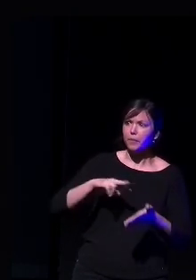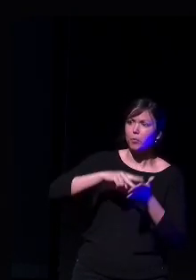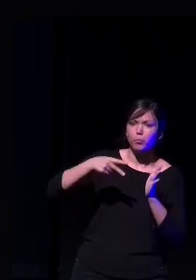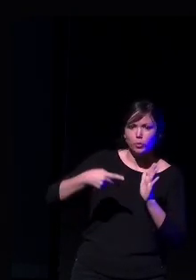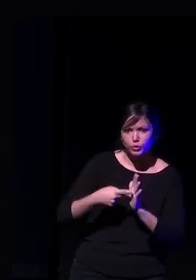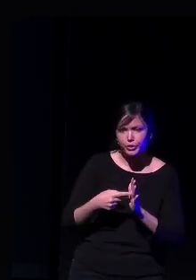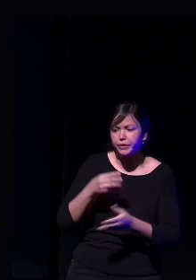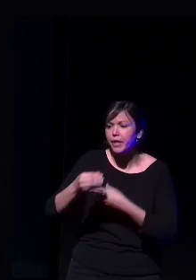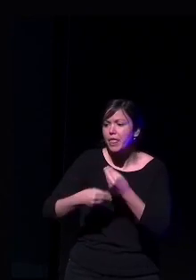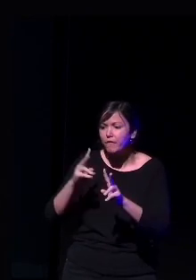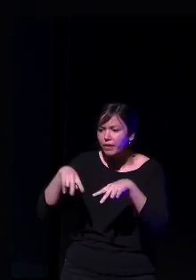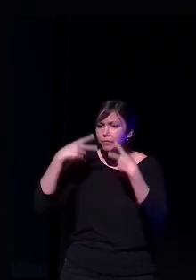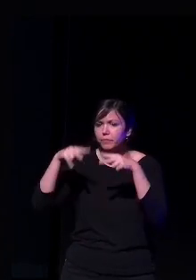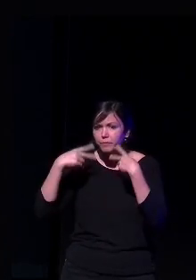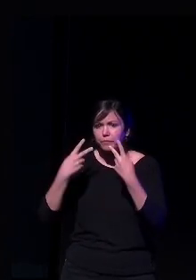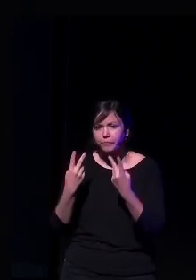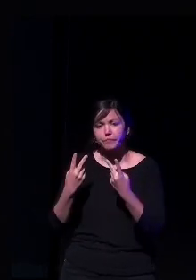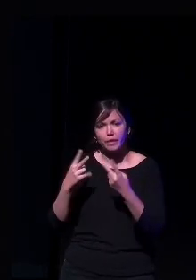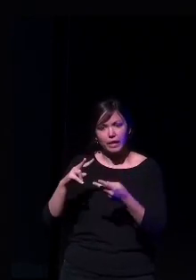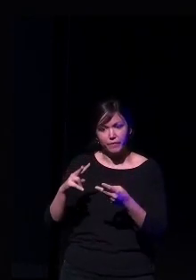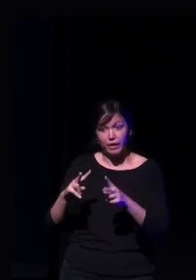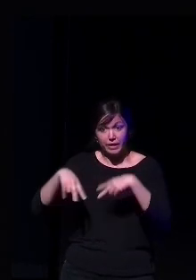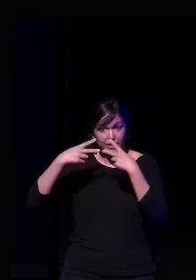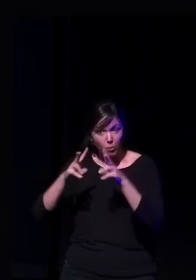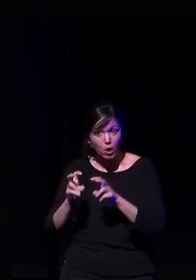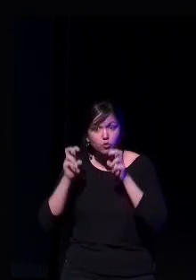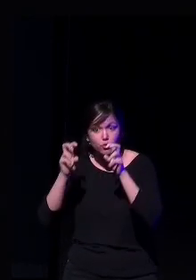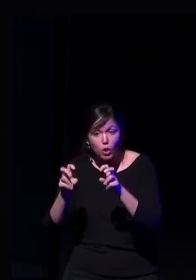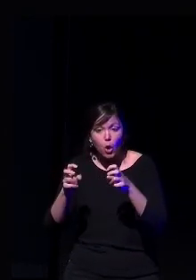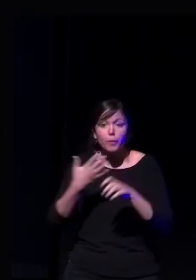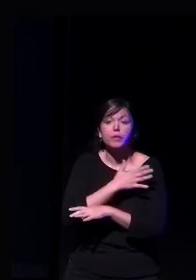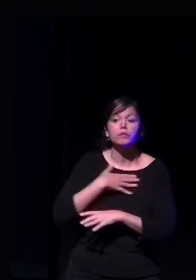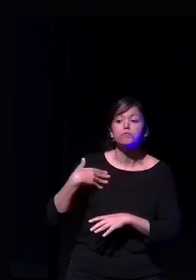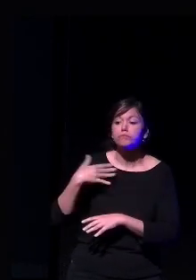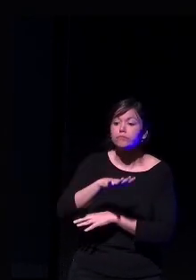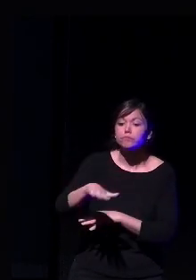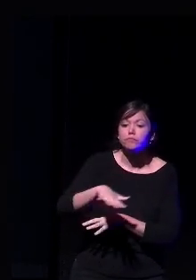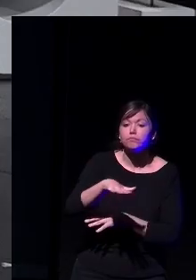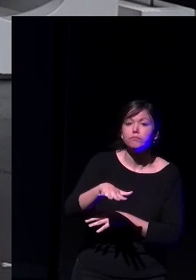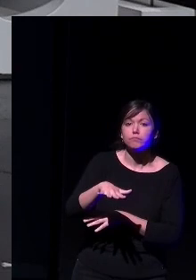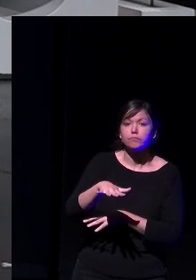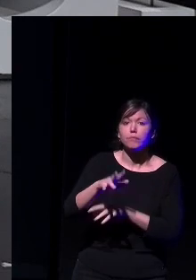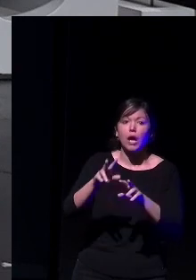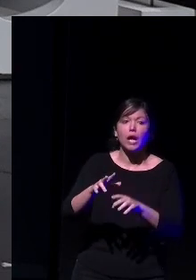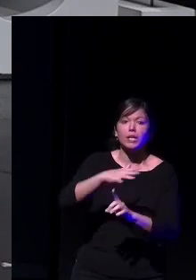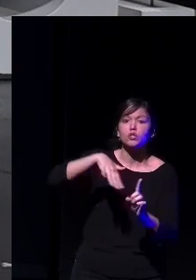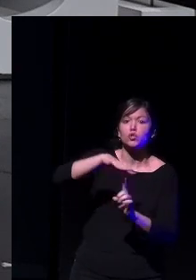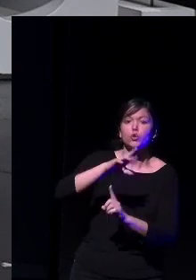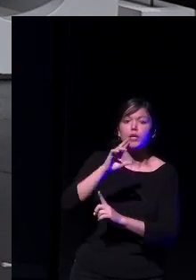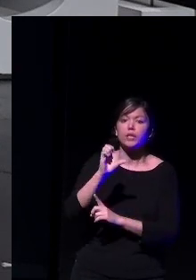de fer el restaurant de Cal Enric Nou i al mig del restaurant hi volem situar el que era